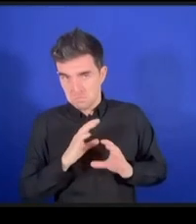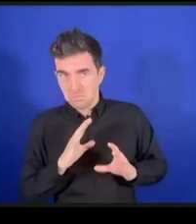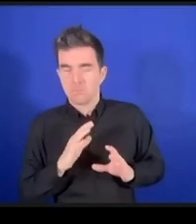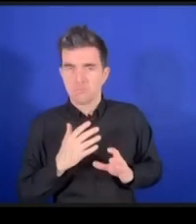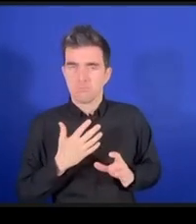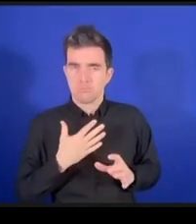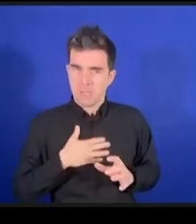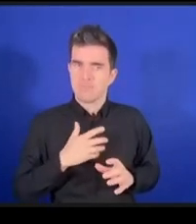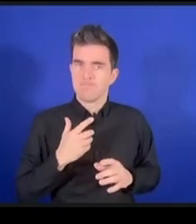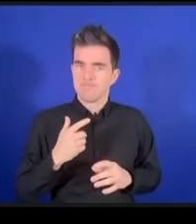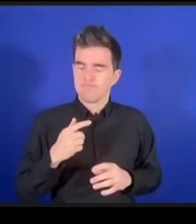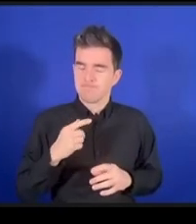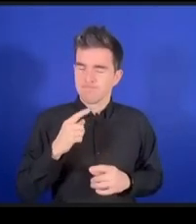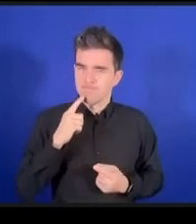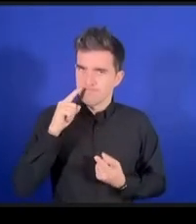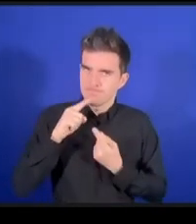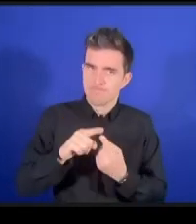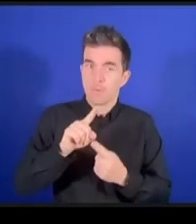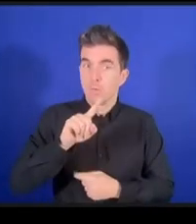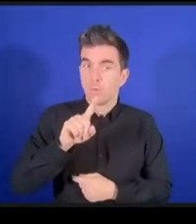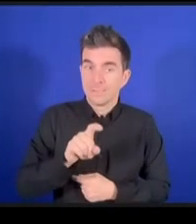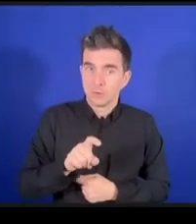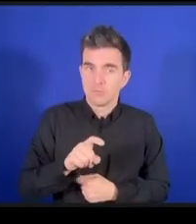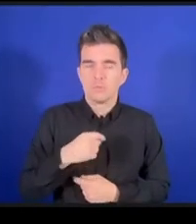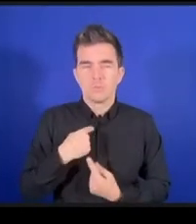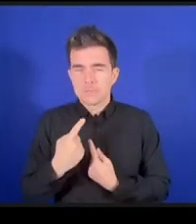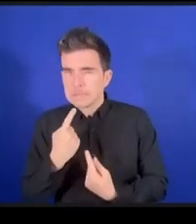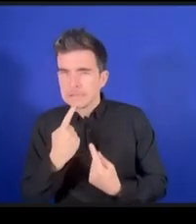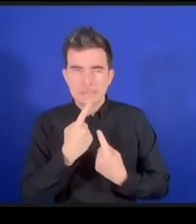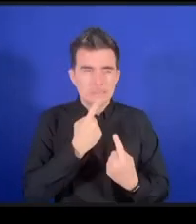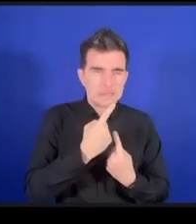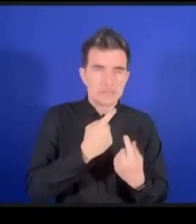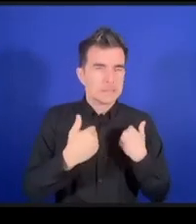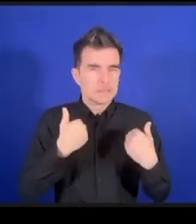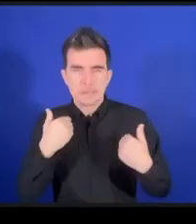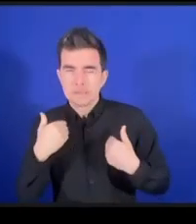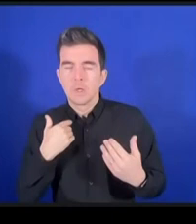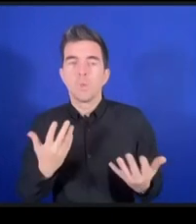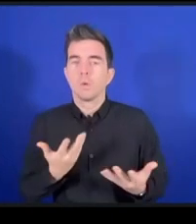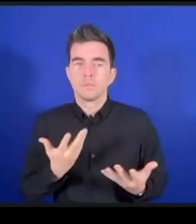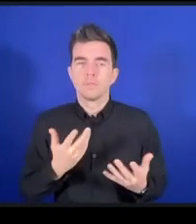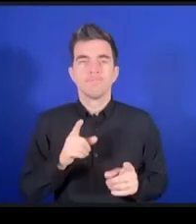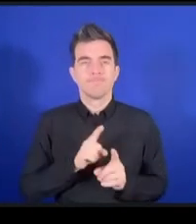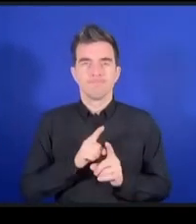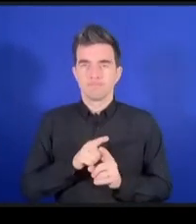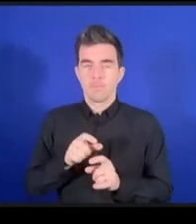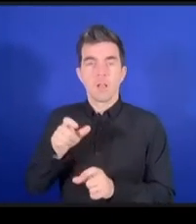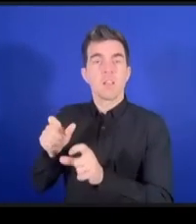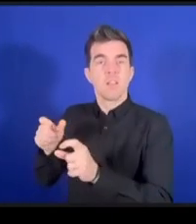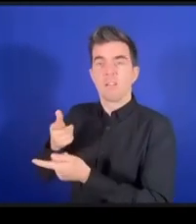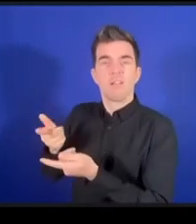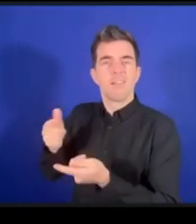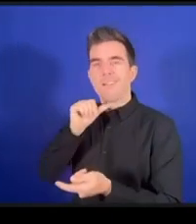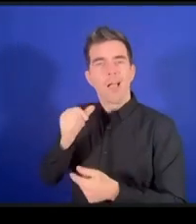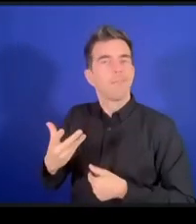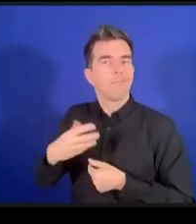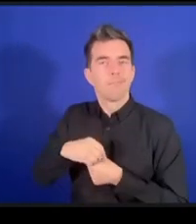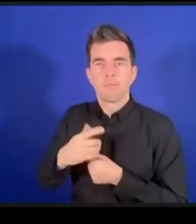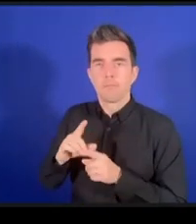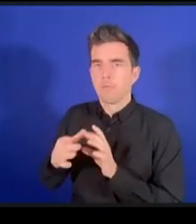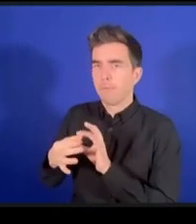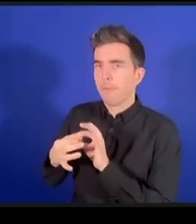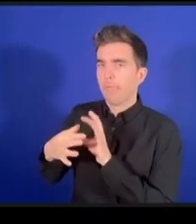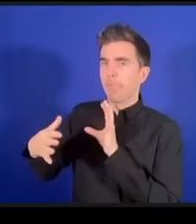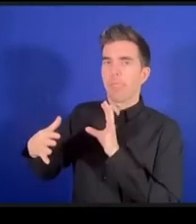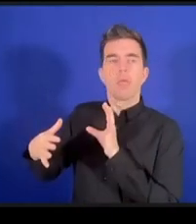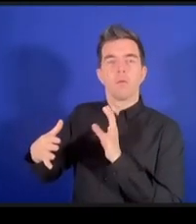предположение перейду к следующей теме мы говорим о тех кто подключился к интернету Те кто не подключен так